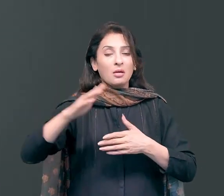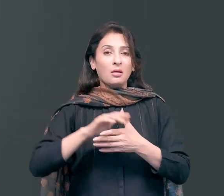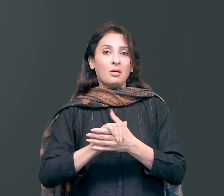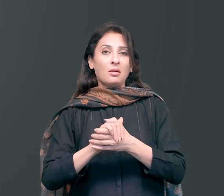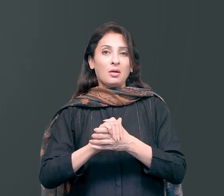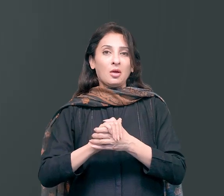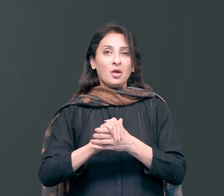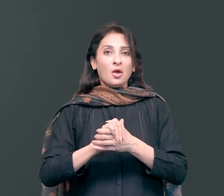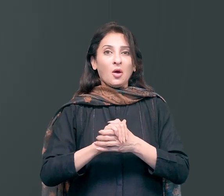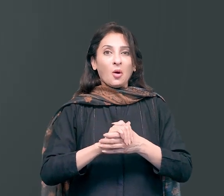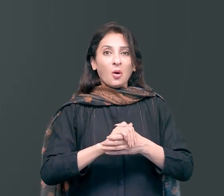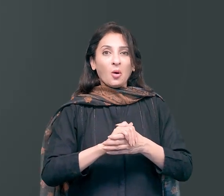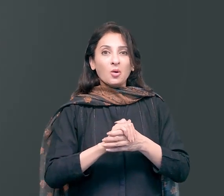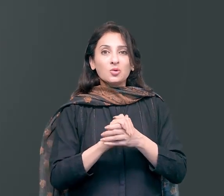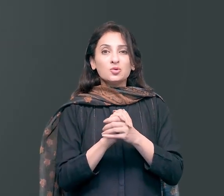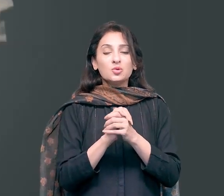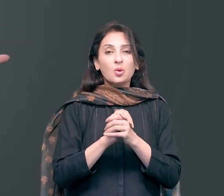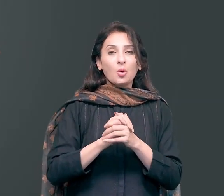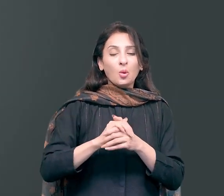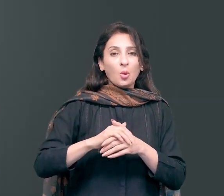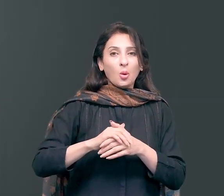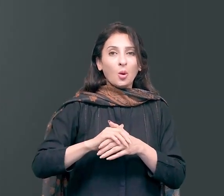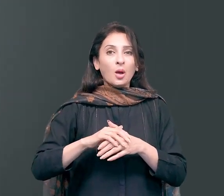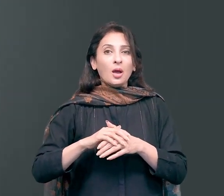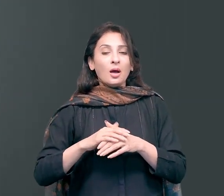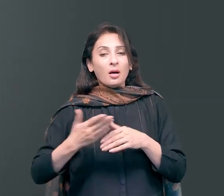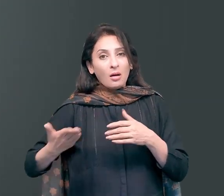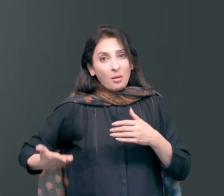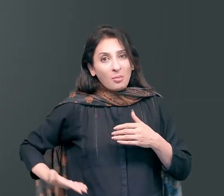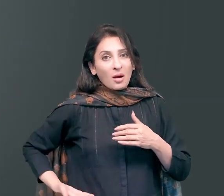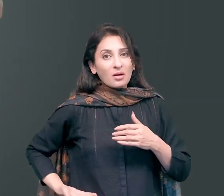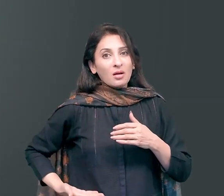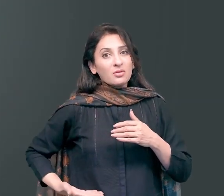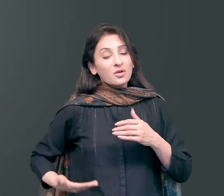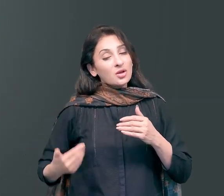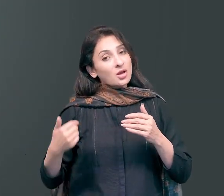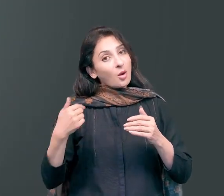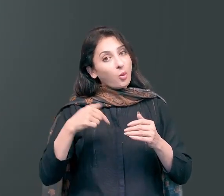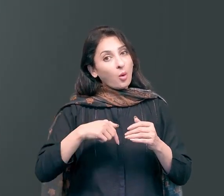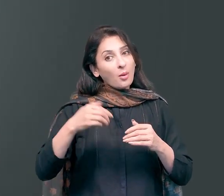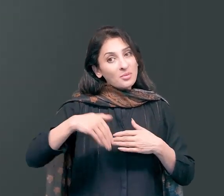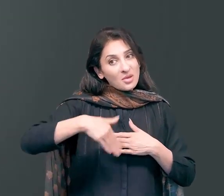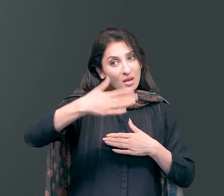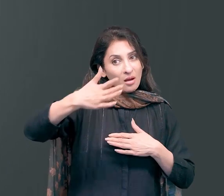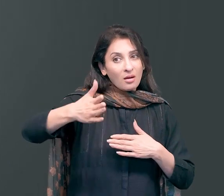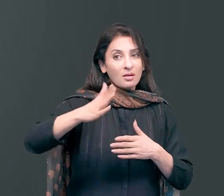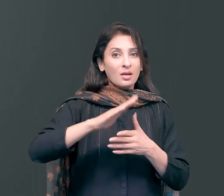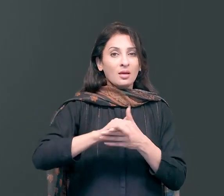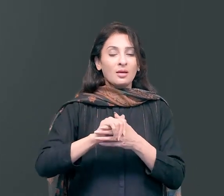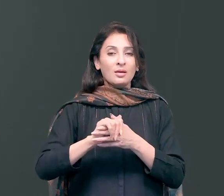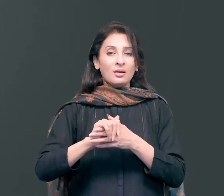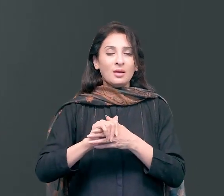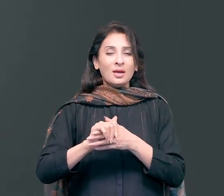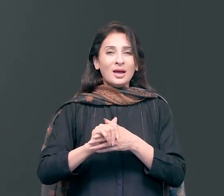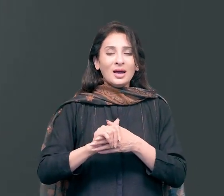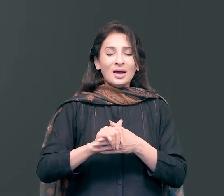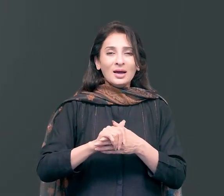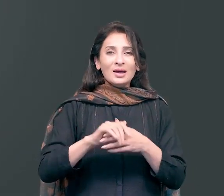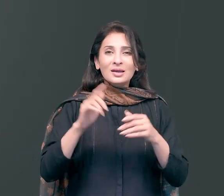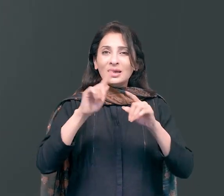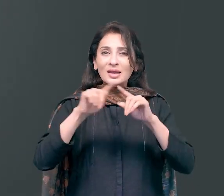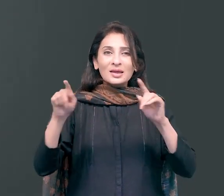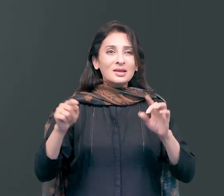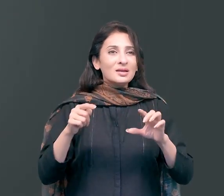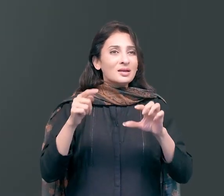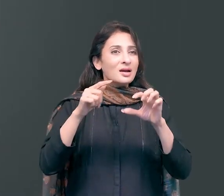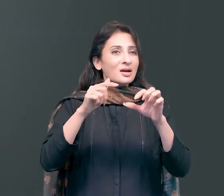سوال اٹھانا کوئی برائی نہیں ہے، مگر جب یہ سوال اٹھایا جائے کہ پاکستان ہی کیوں بنایا، تو پھر وہ بچوں کو بتانا پڑتا